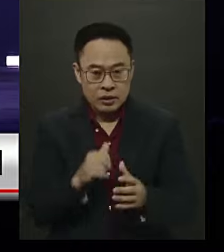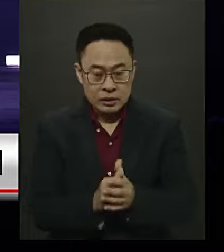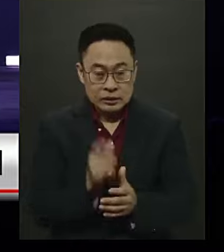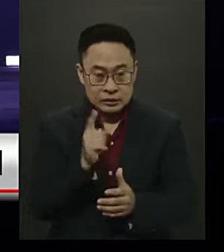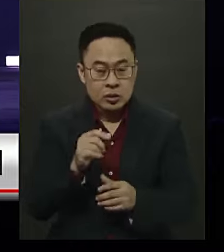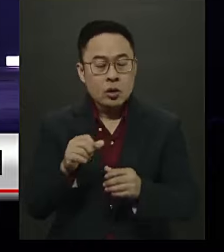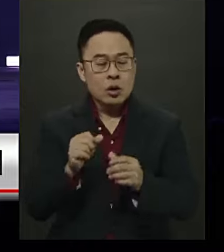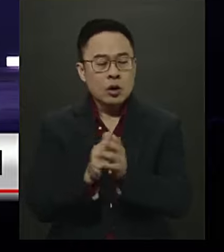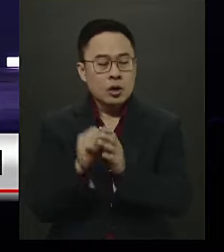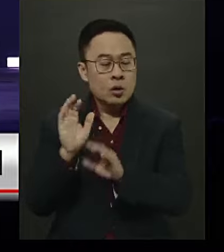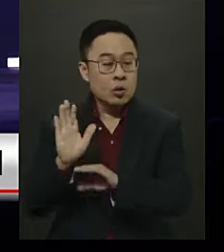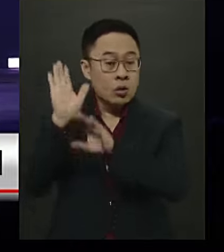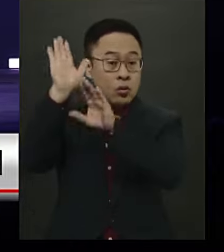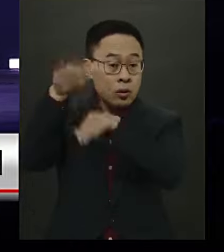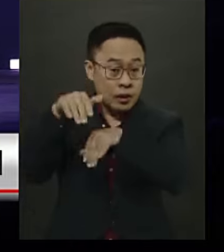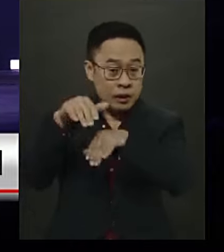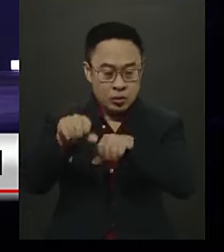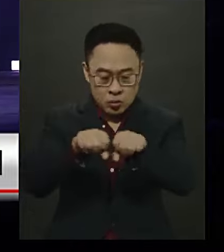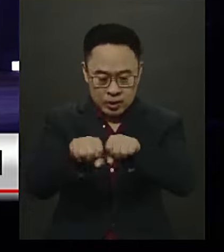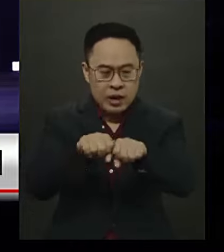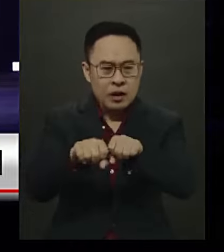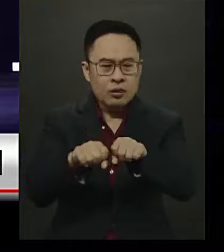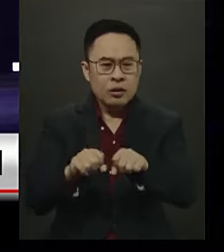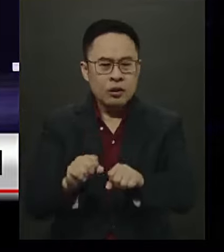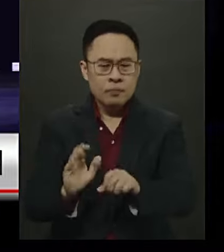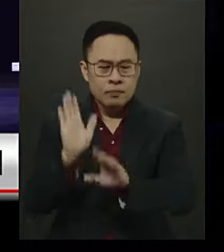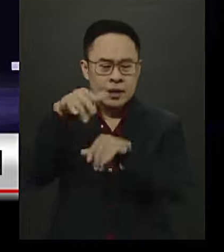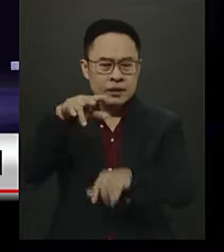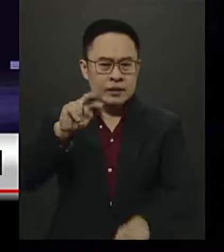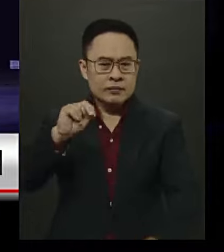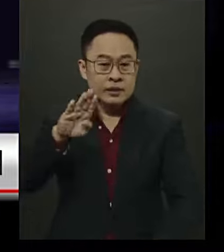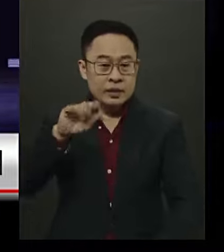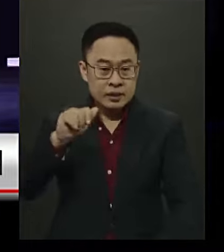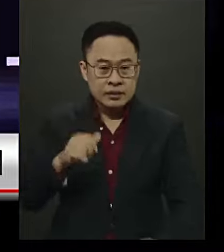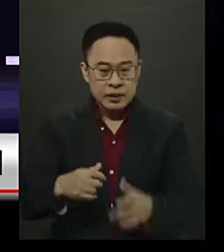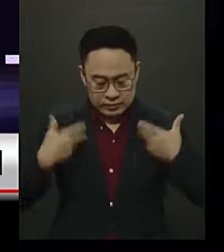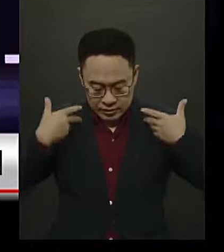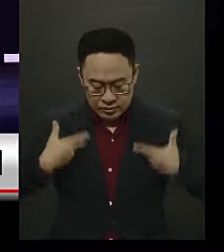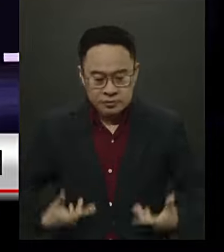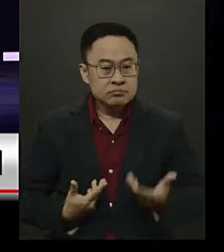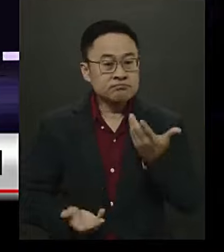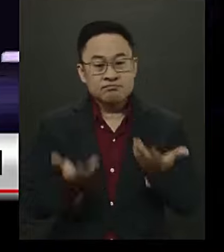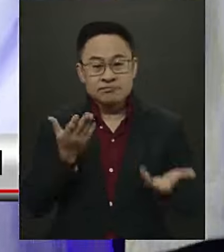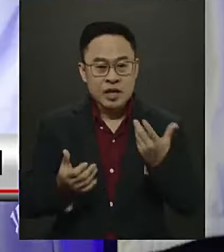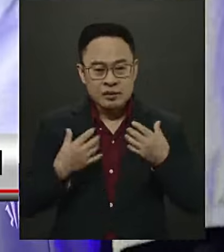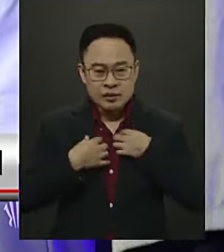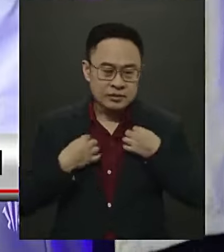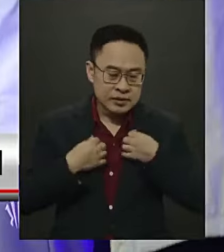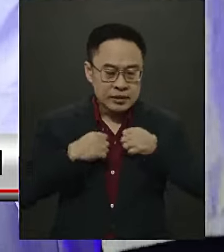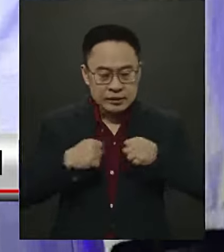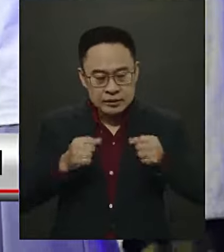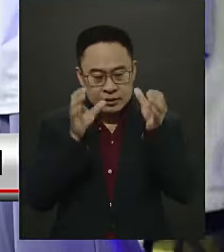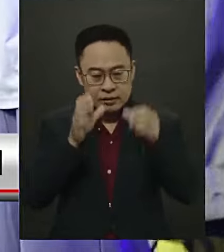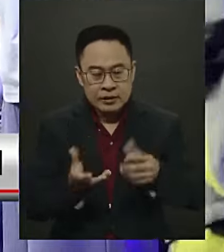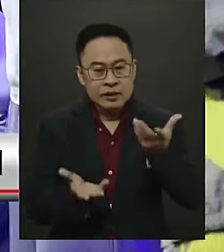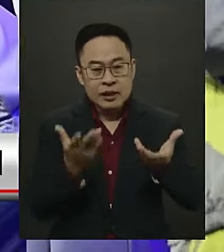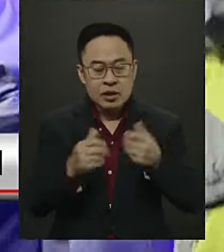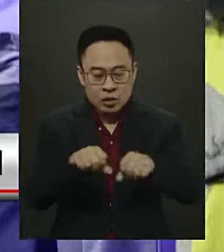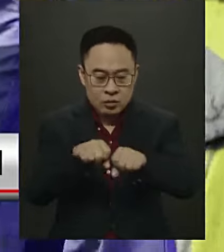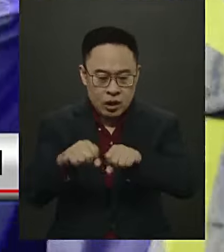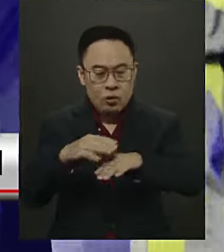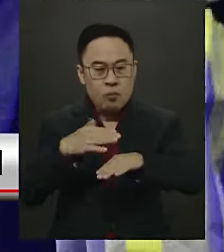อลมันก็จะเชื่อมโยงกับสไตล์สตรีท ค่ะ นะคะสามารถแบบแต่งตัว mix and match ได้อย่างหลากหลายนะคะแล้วก็คายรีเออร์วิงก็เหมือนเป็นเ